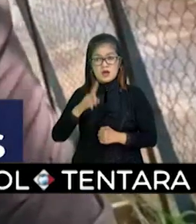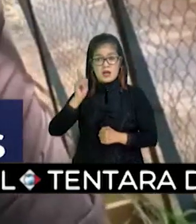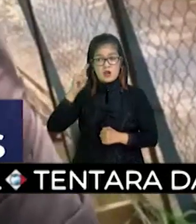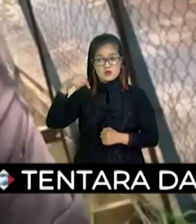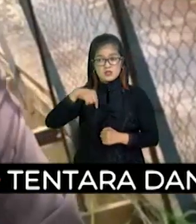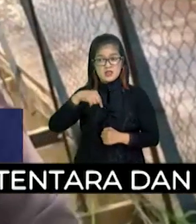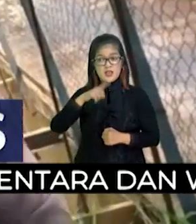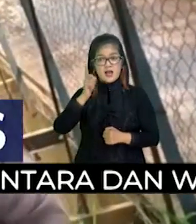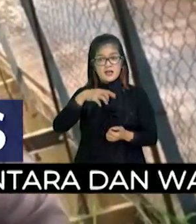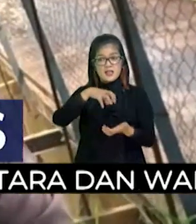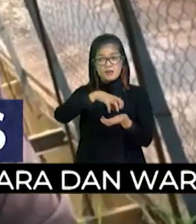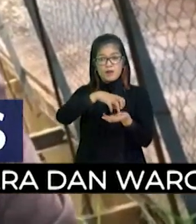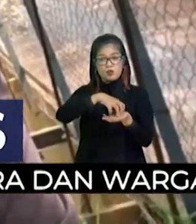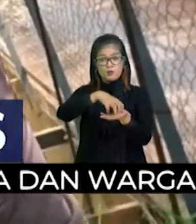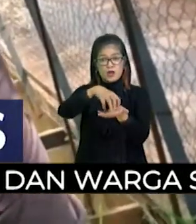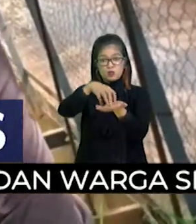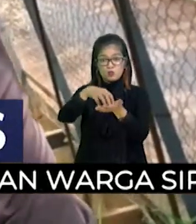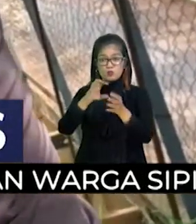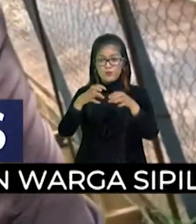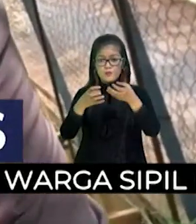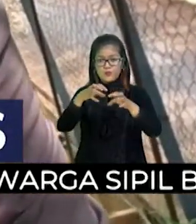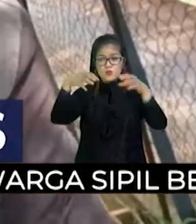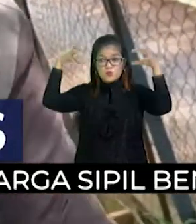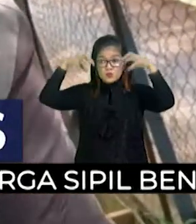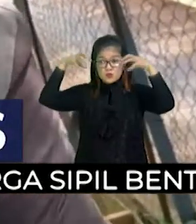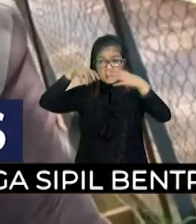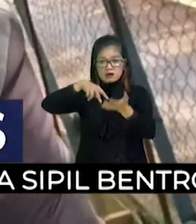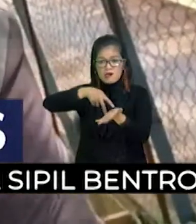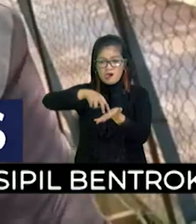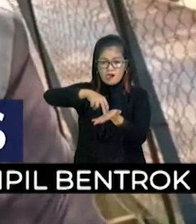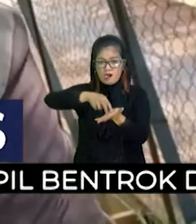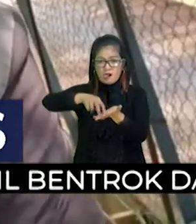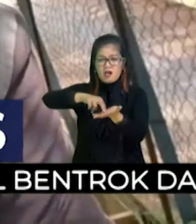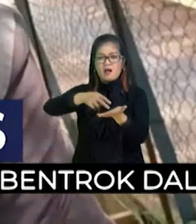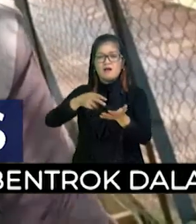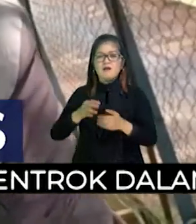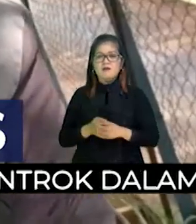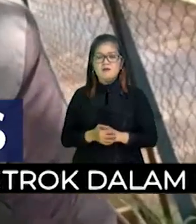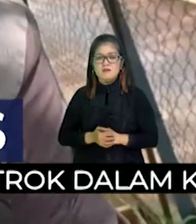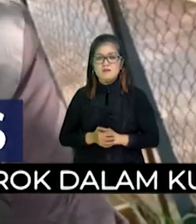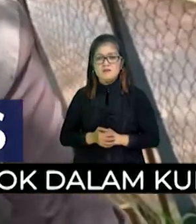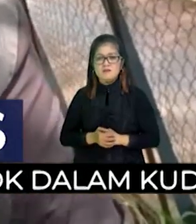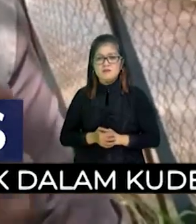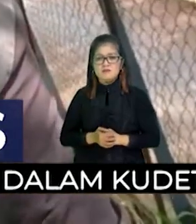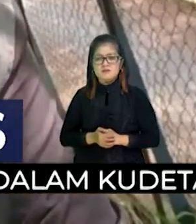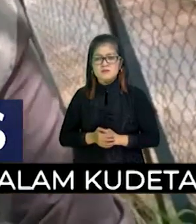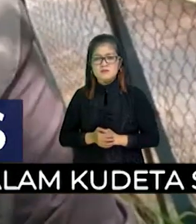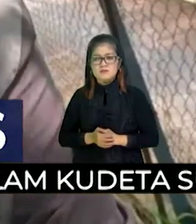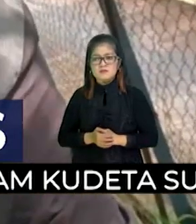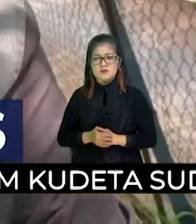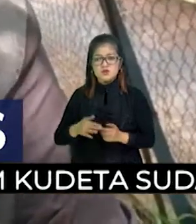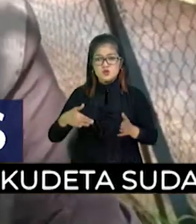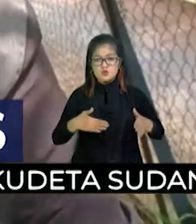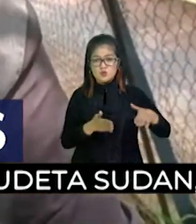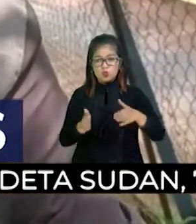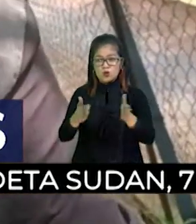batu, licin, enggak nampak lagi pas musim hujan kayak gini. Mengeluh nggak sih, Op? Kalau mengeluh banget dong, jelasnya. Tempat